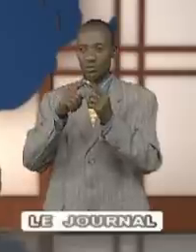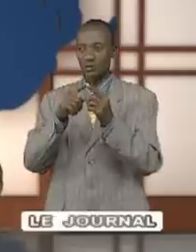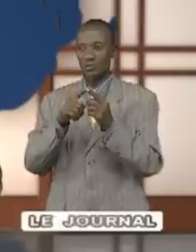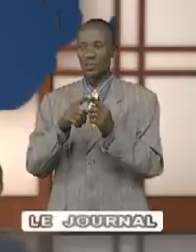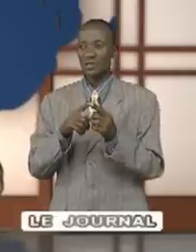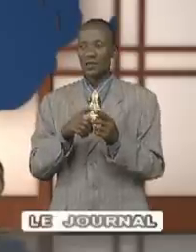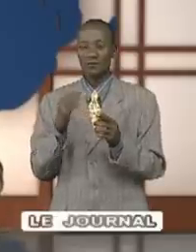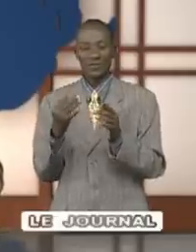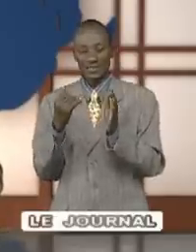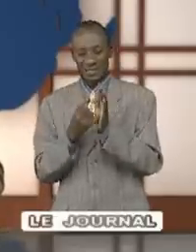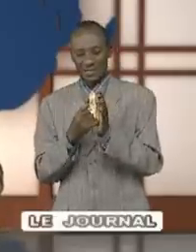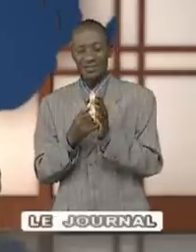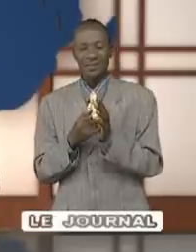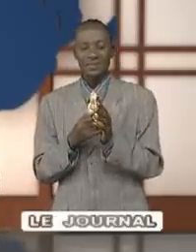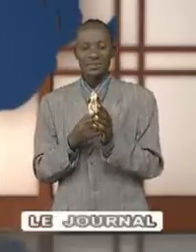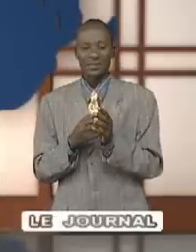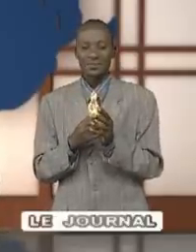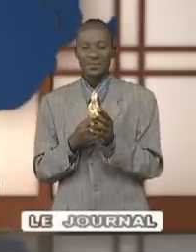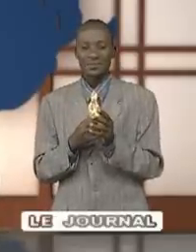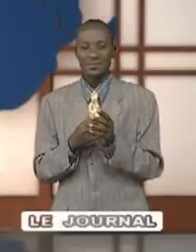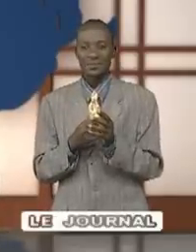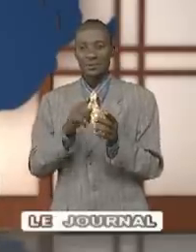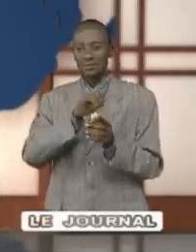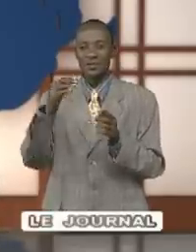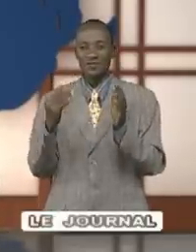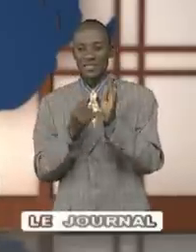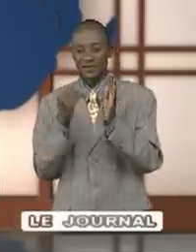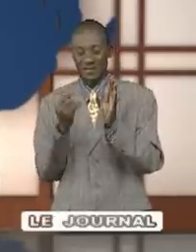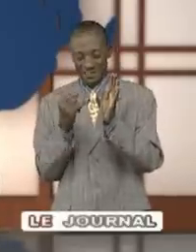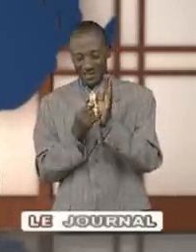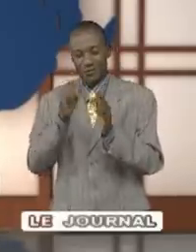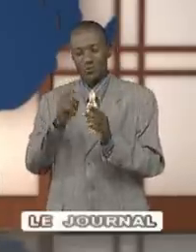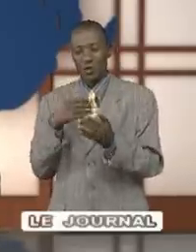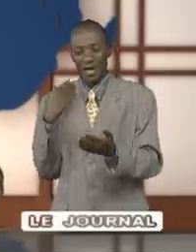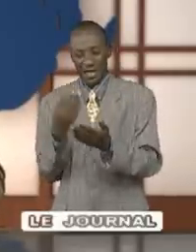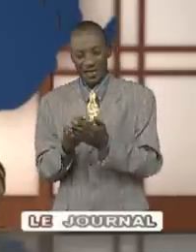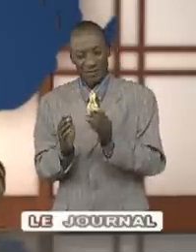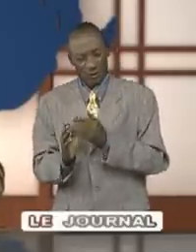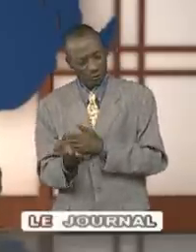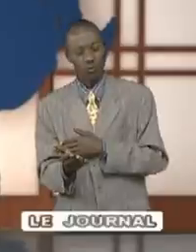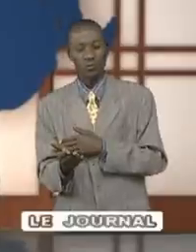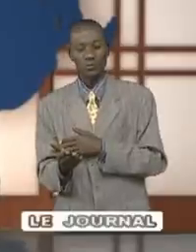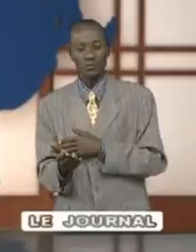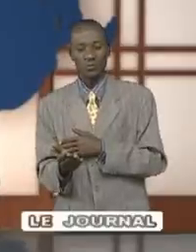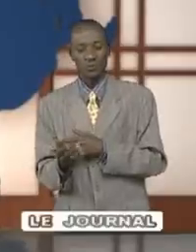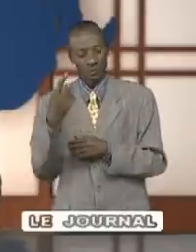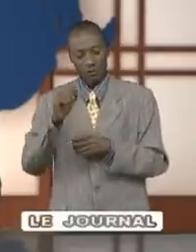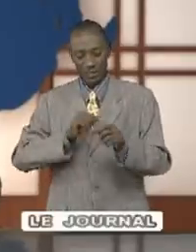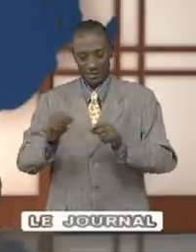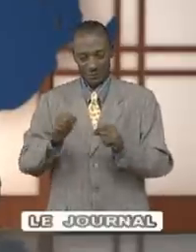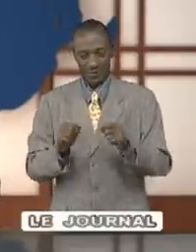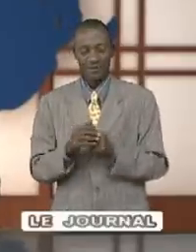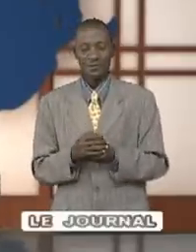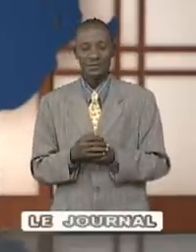l'UPC tôt le matin, soit à 6h30 minutes au plus tard pour le contrôle d'usage avant la passation des tests. Pour la